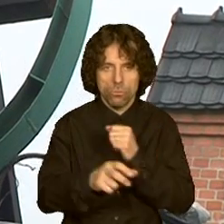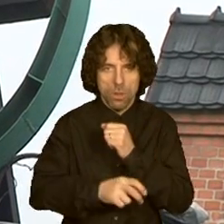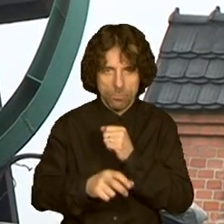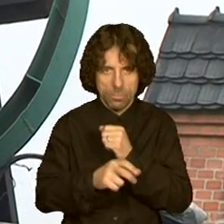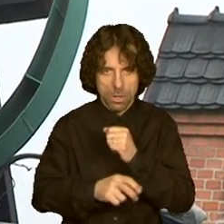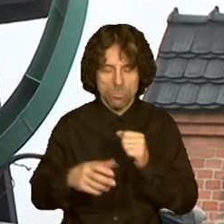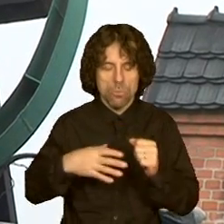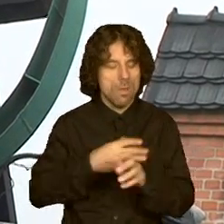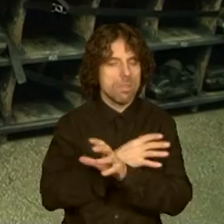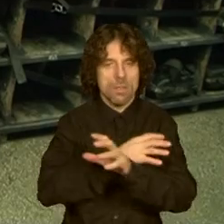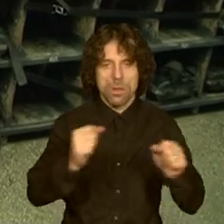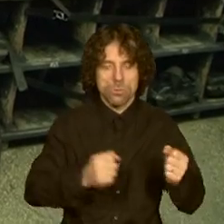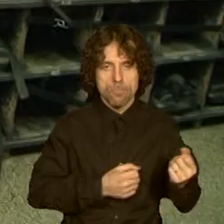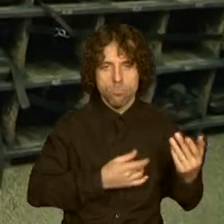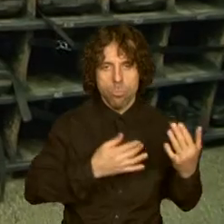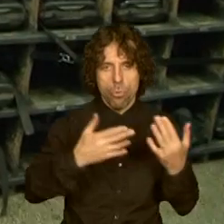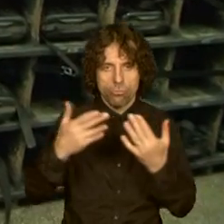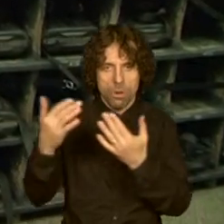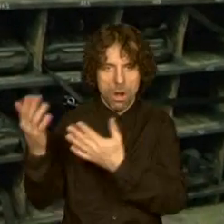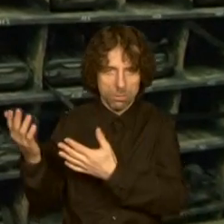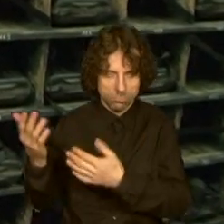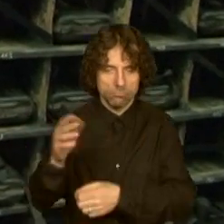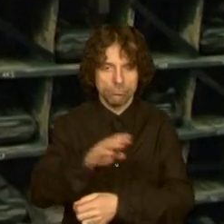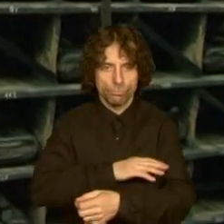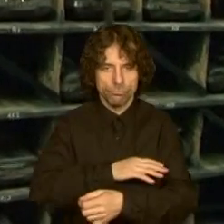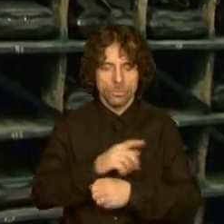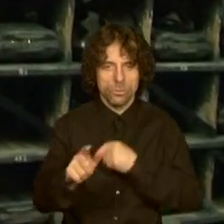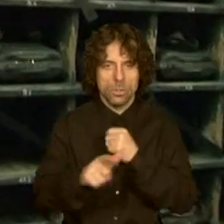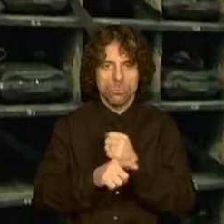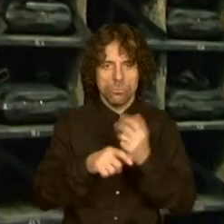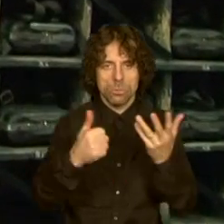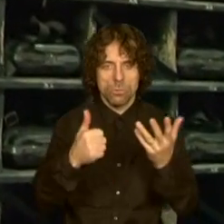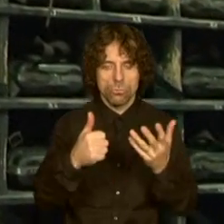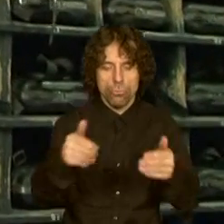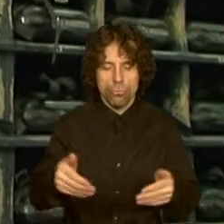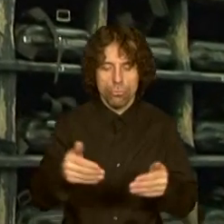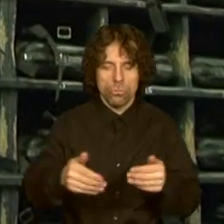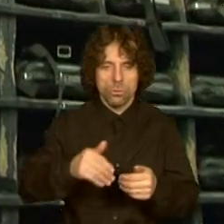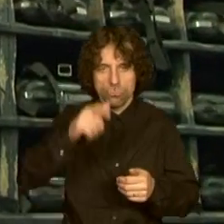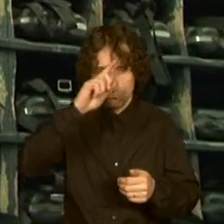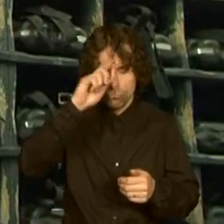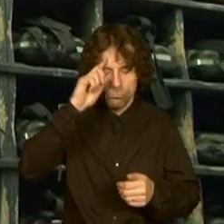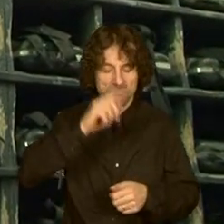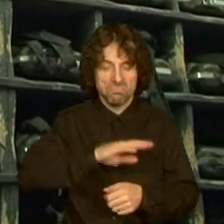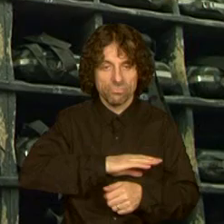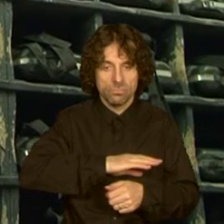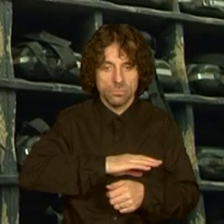1958 roku, miał miejsce tragiczny pożar, w którym zginęło 76